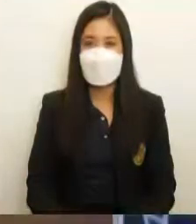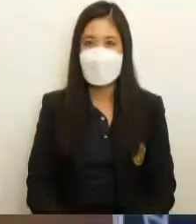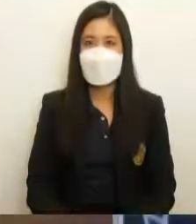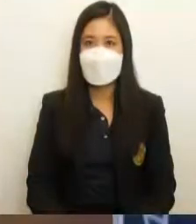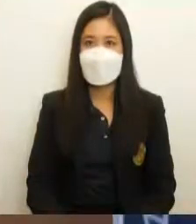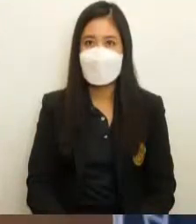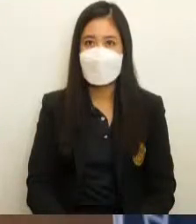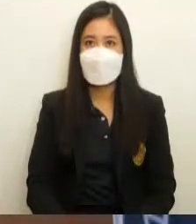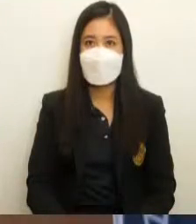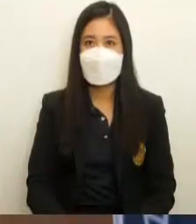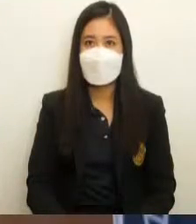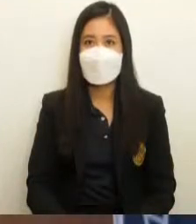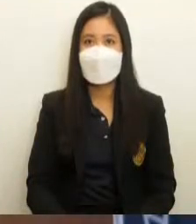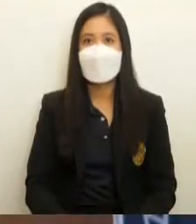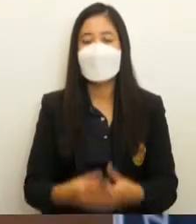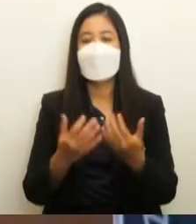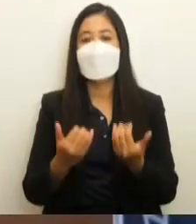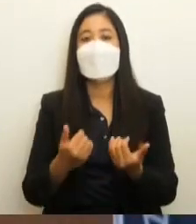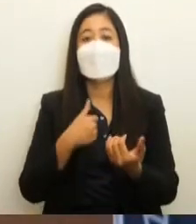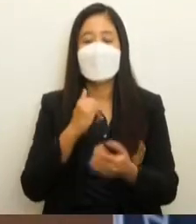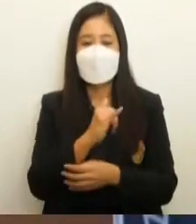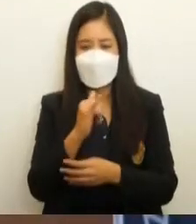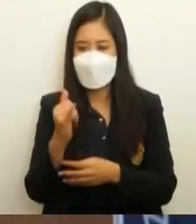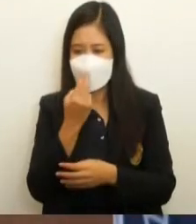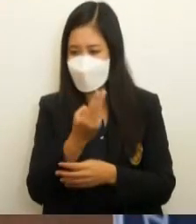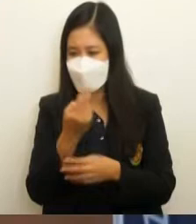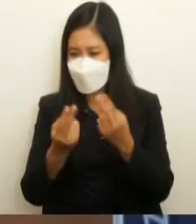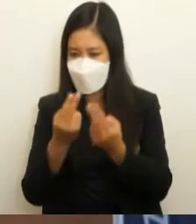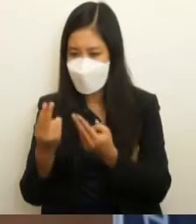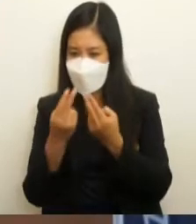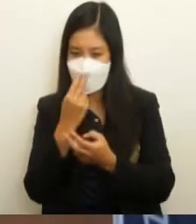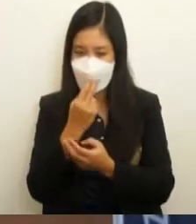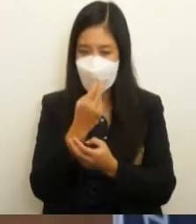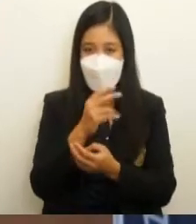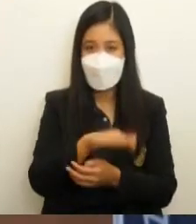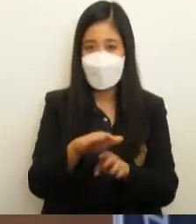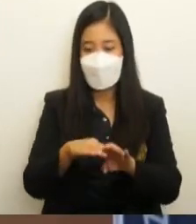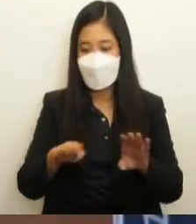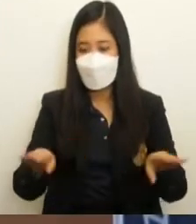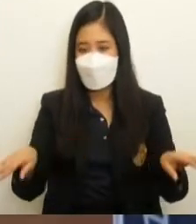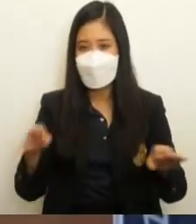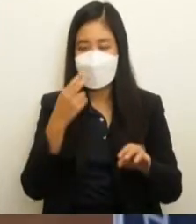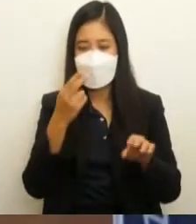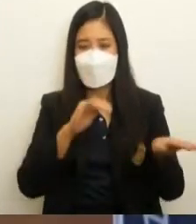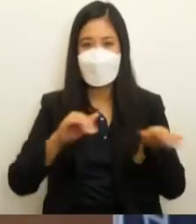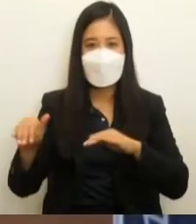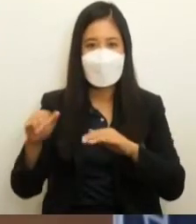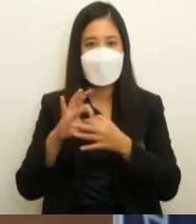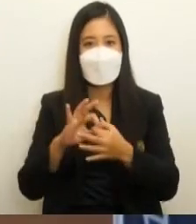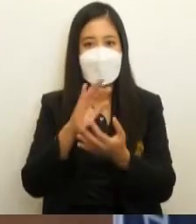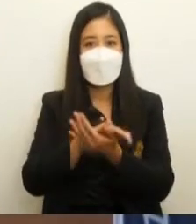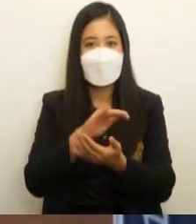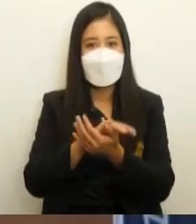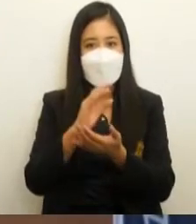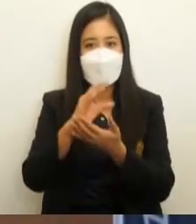ค่ะวันนี้นะคะจากการที่ได้เยี่ยมชมสิ่งหนึ่งที่ค้นพบเลยคือการเตรียมการความพร้อมก่อนเปิดภาคเรียนแล้ว